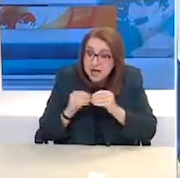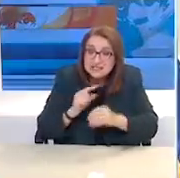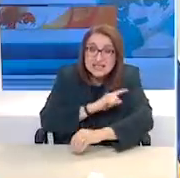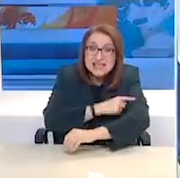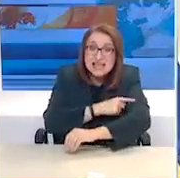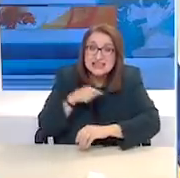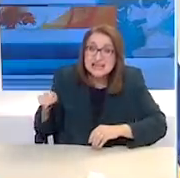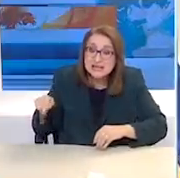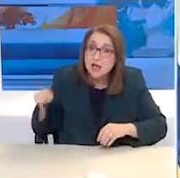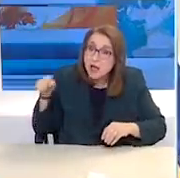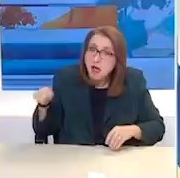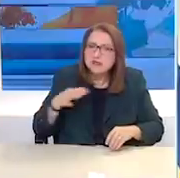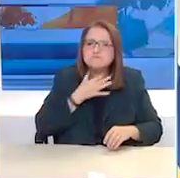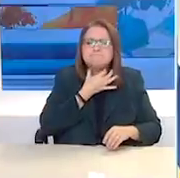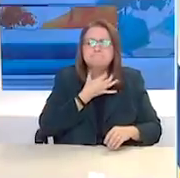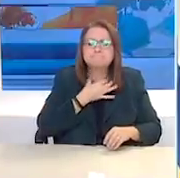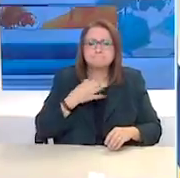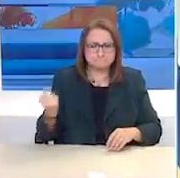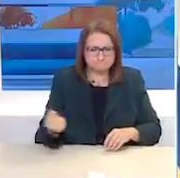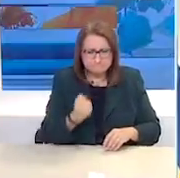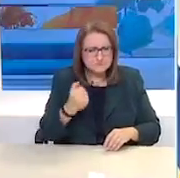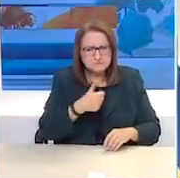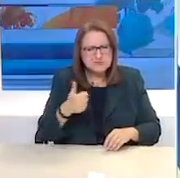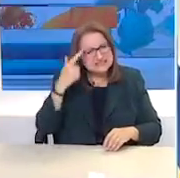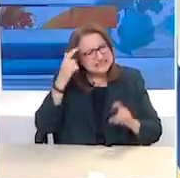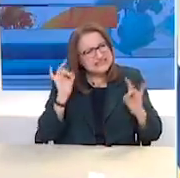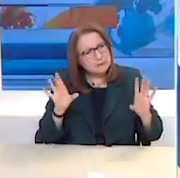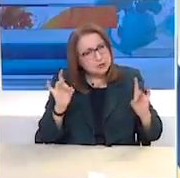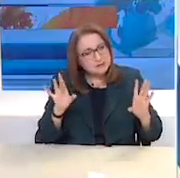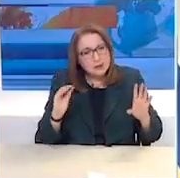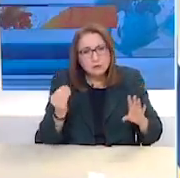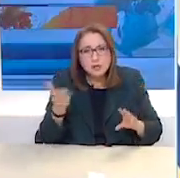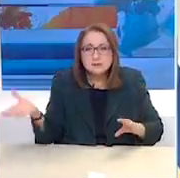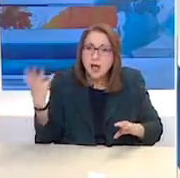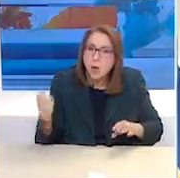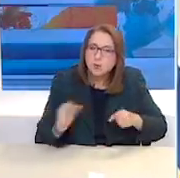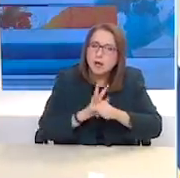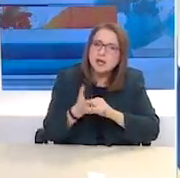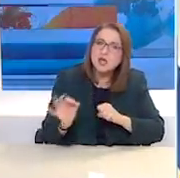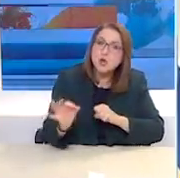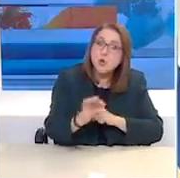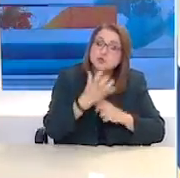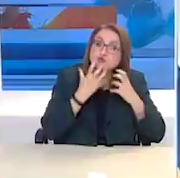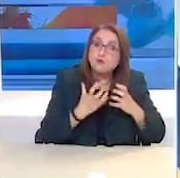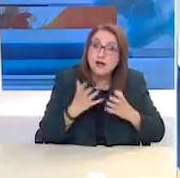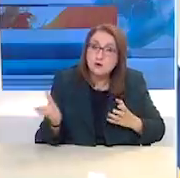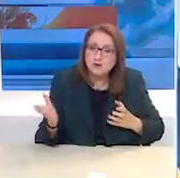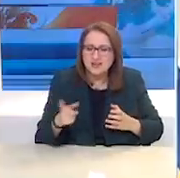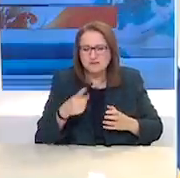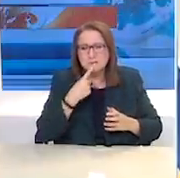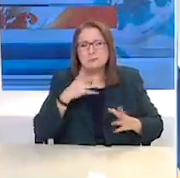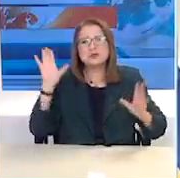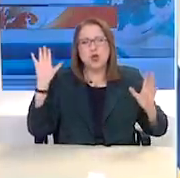υψηλά επίπεδα. Και το όχα αδερφέ και το δε βαριέσαι δεν είναι για αυτή την περίοδο. Είναι, ας το αφήσουμε